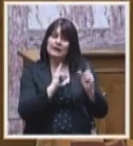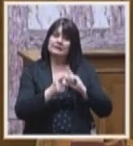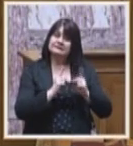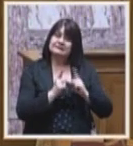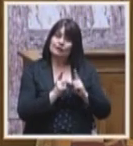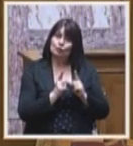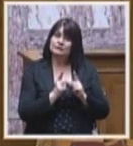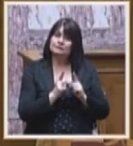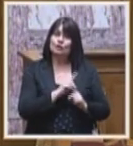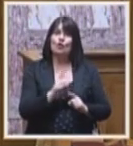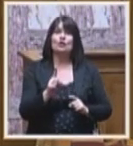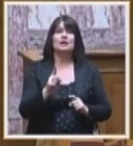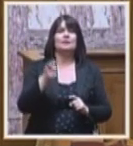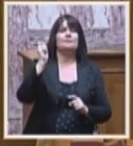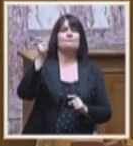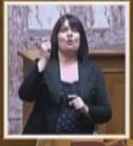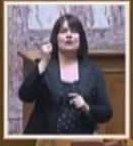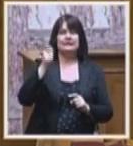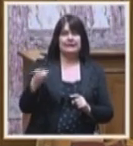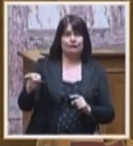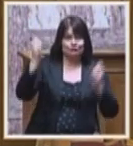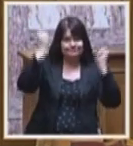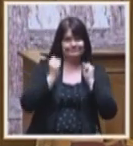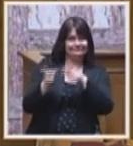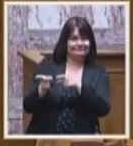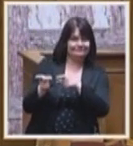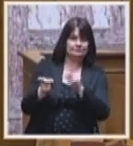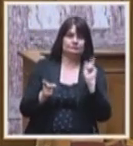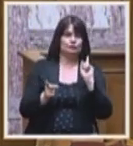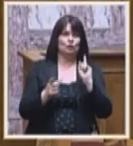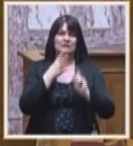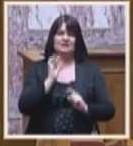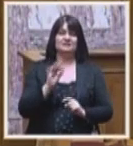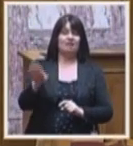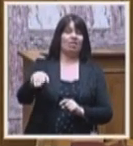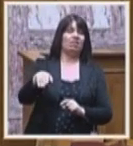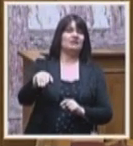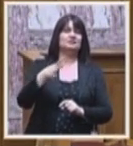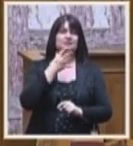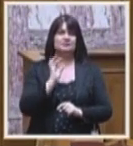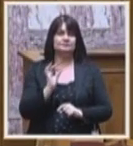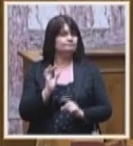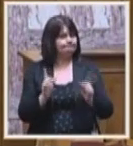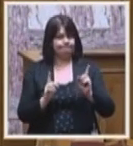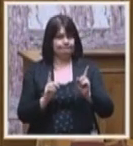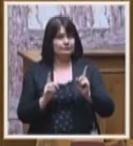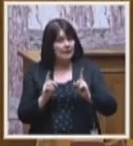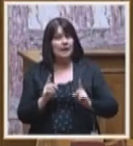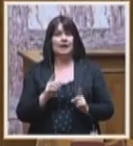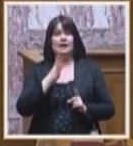την πολιτική ήττα του άλλου, ούτε την ταπείνωση του αντιπάλου, αλλά